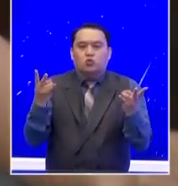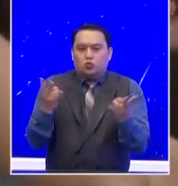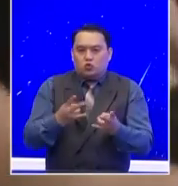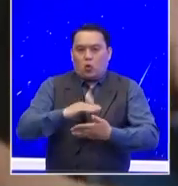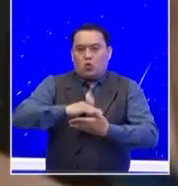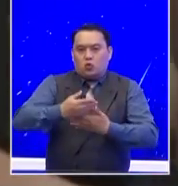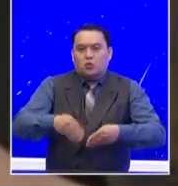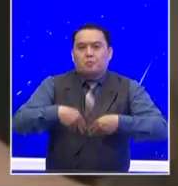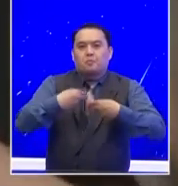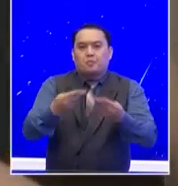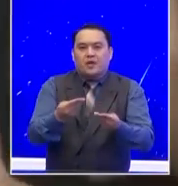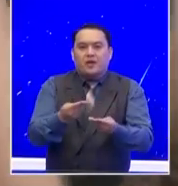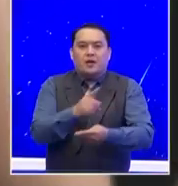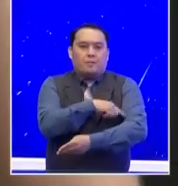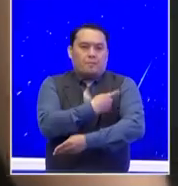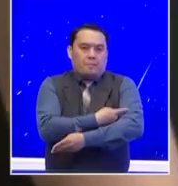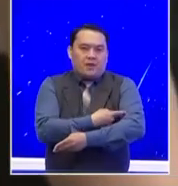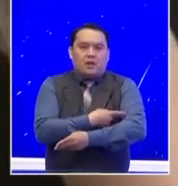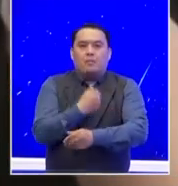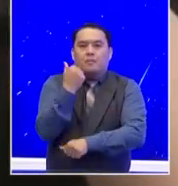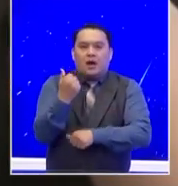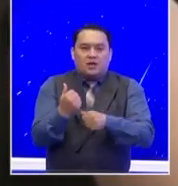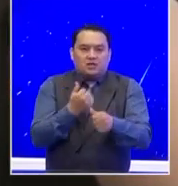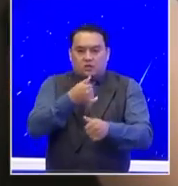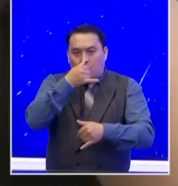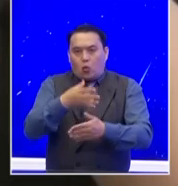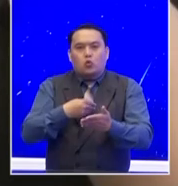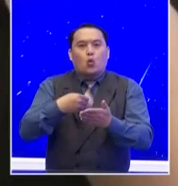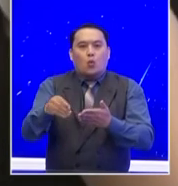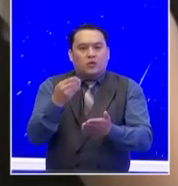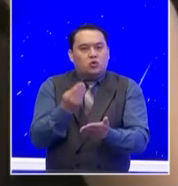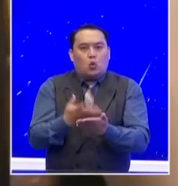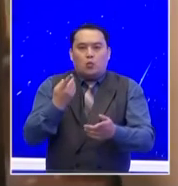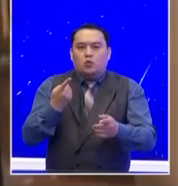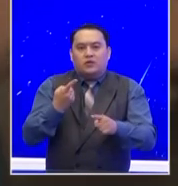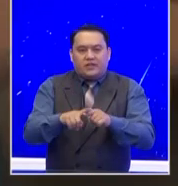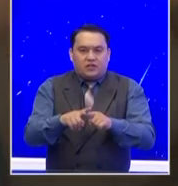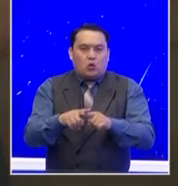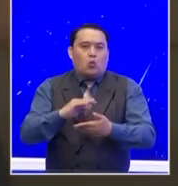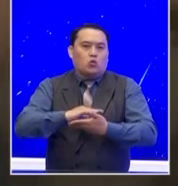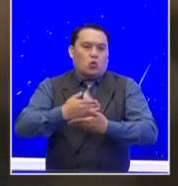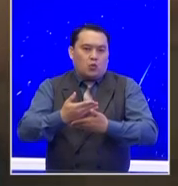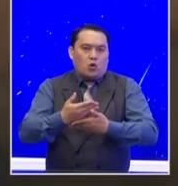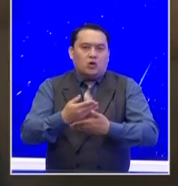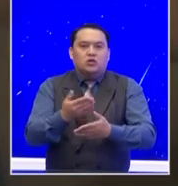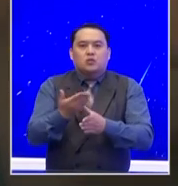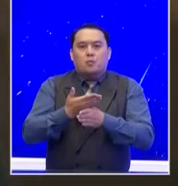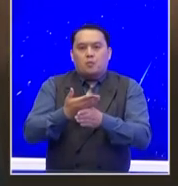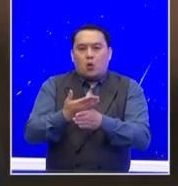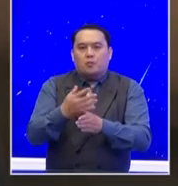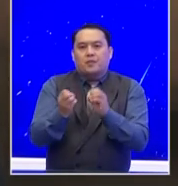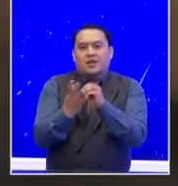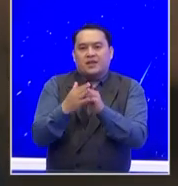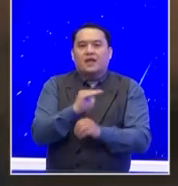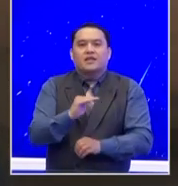Ноутбуки передали детям медработников, чье материальное положение не позволяло купить дорогостоящую технику. Такой подарок от спонсоров получили